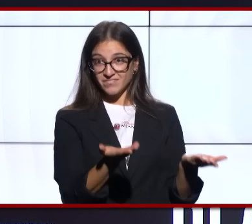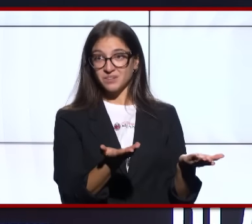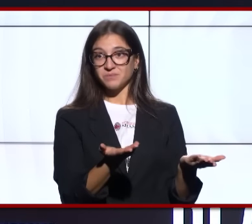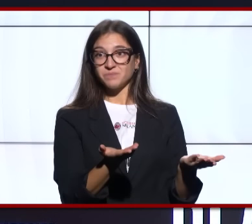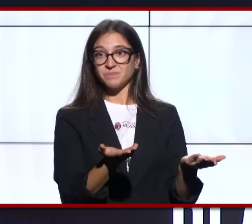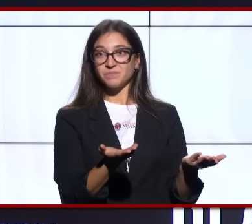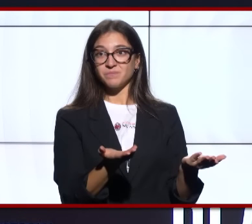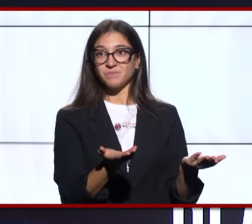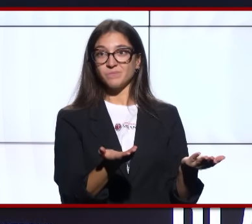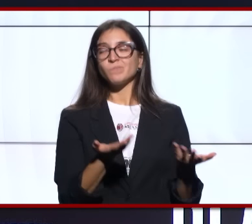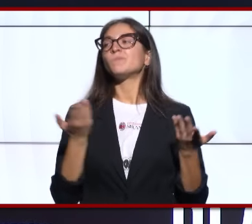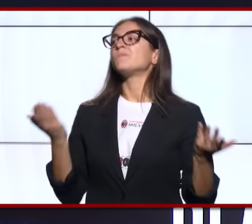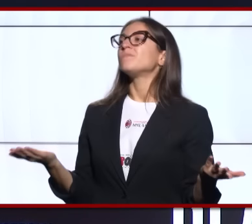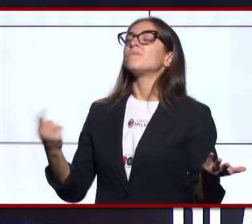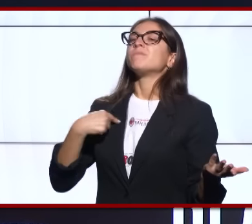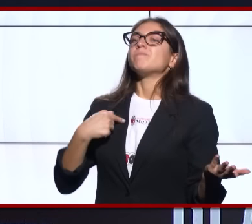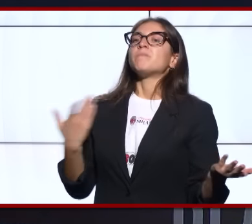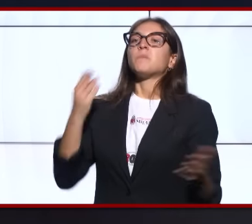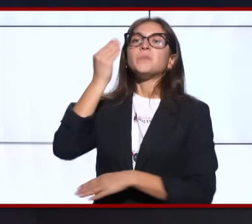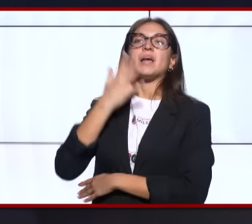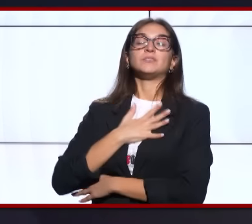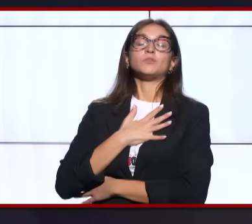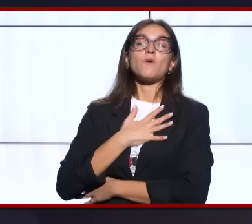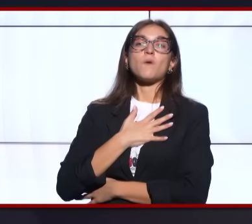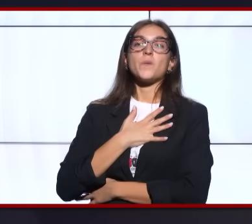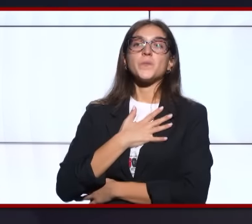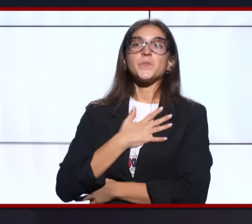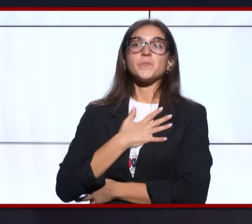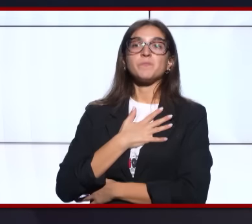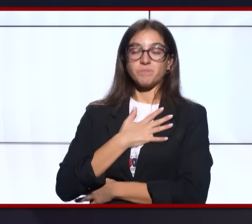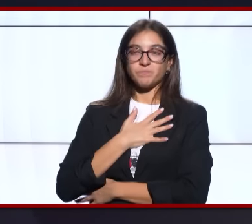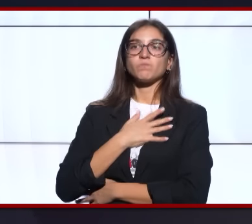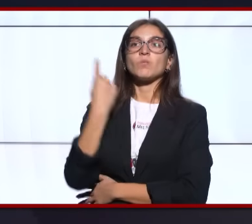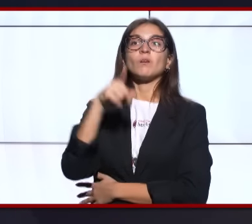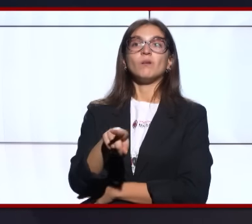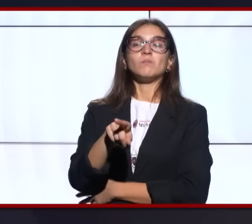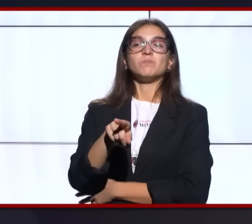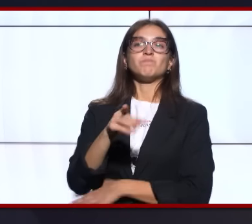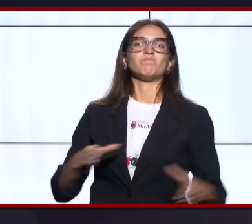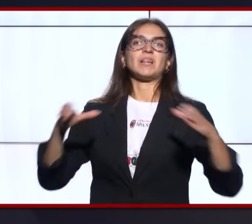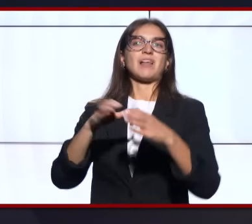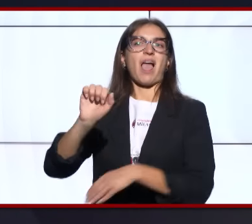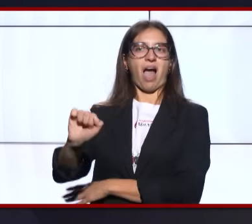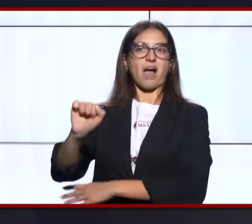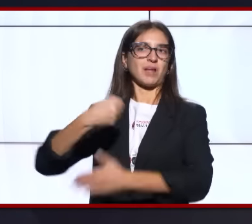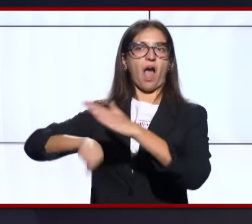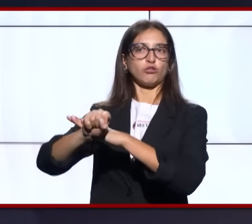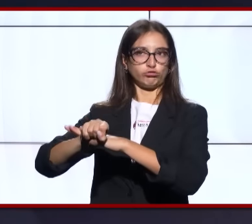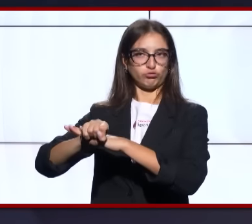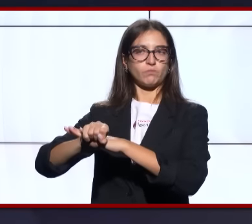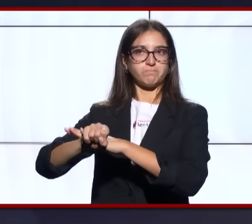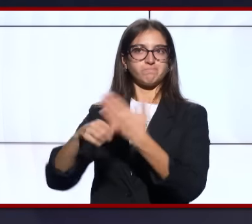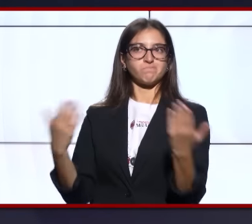vede se pensiamo se pensiamo il Serie A eh Eh non possiamo dire